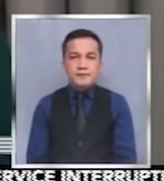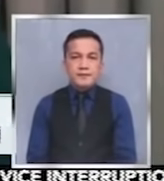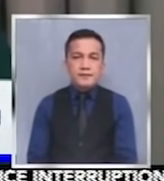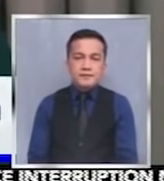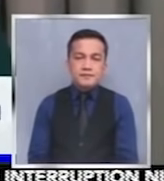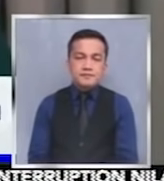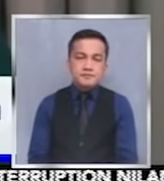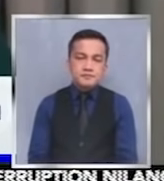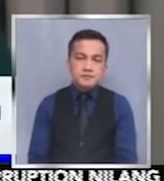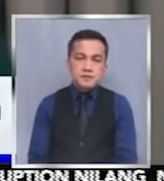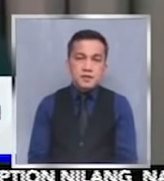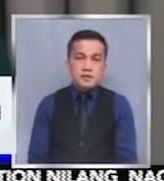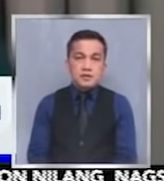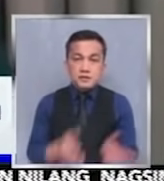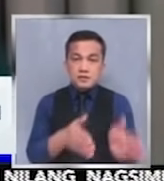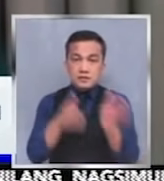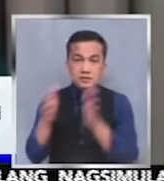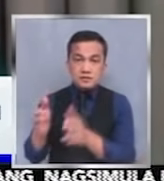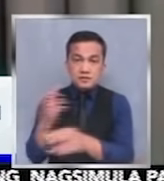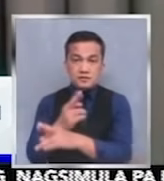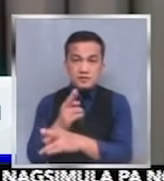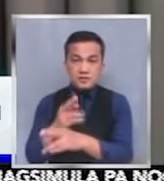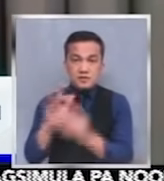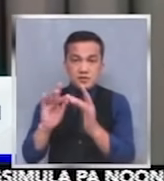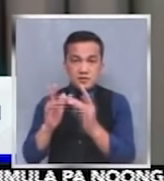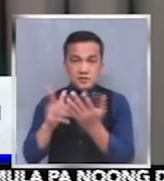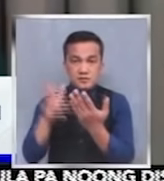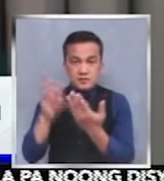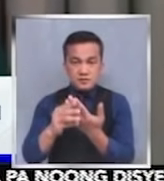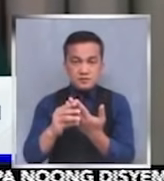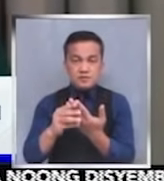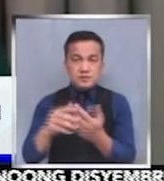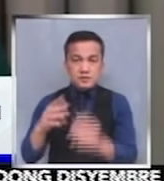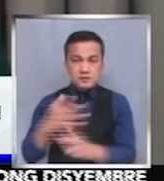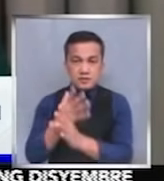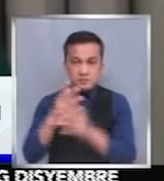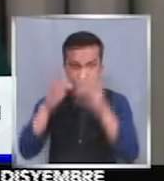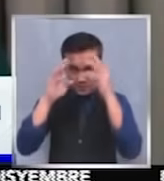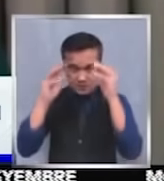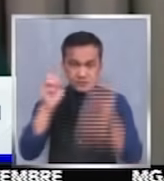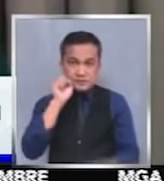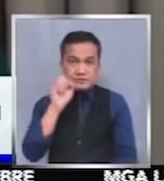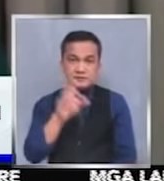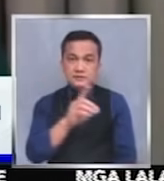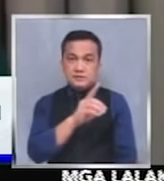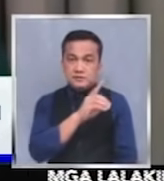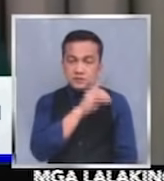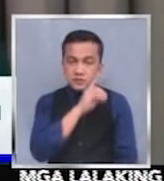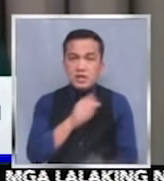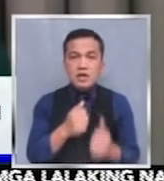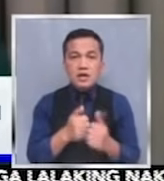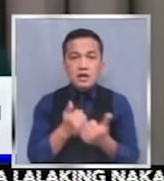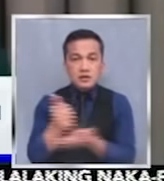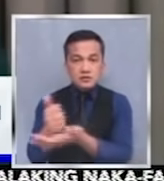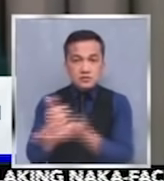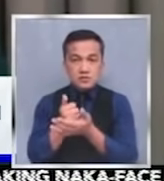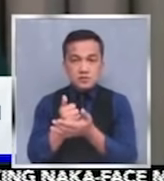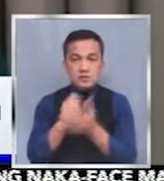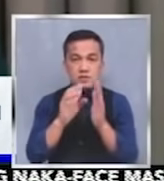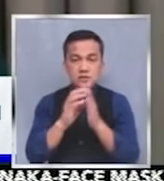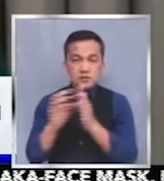Sa kanya namang regular online program, tinalakay ni Davao City Mayor Sara Duterte kung paano nakatulong sa lungsod ang